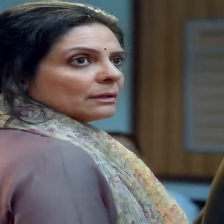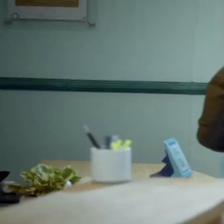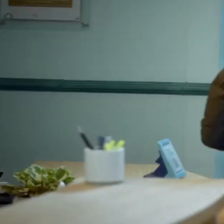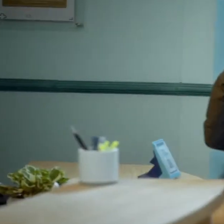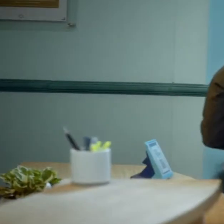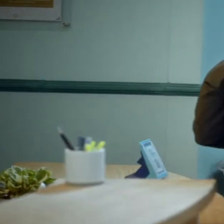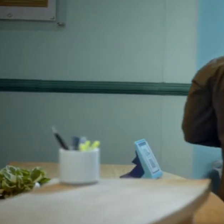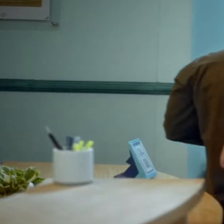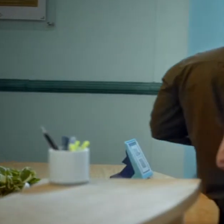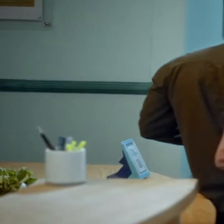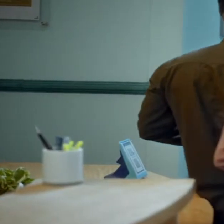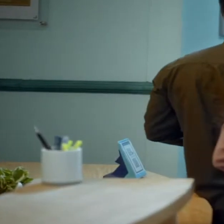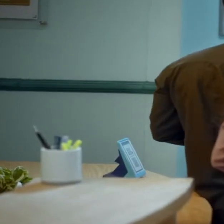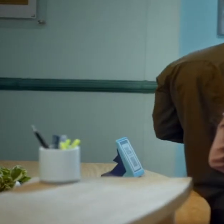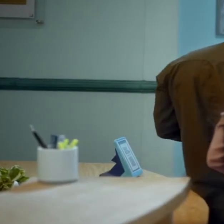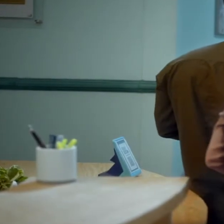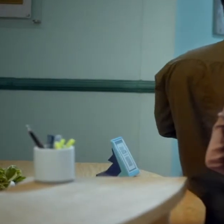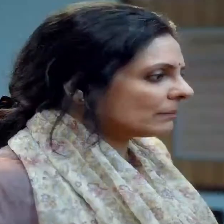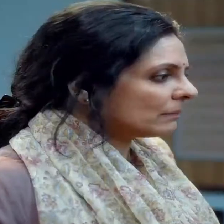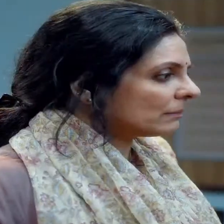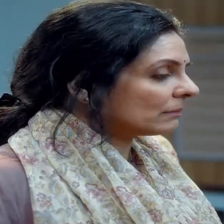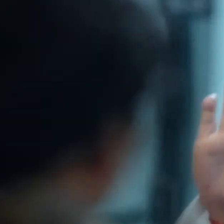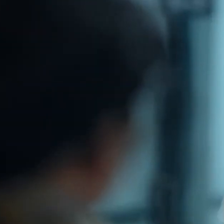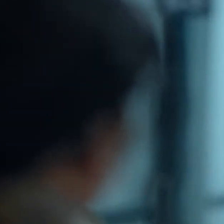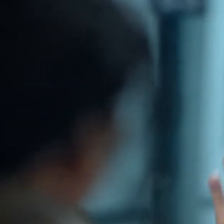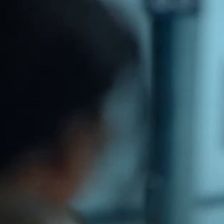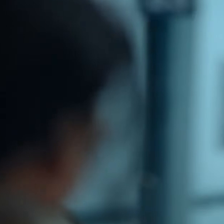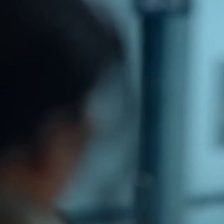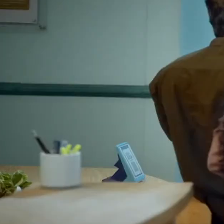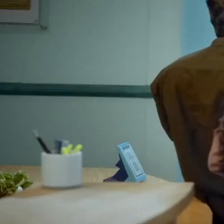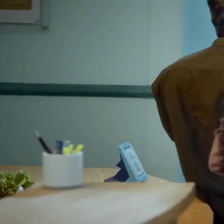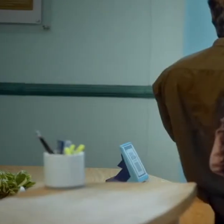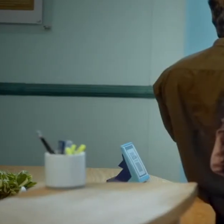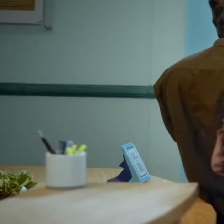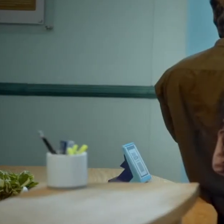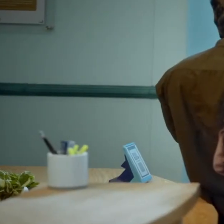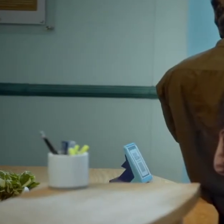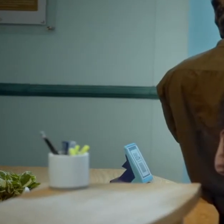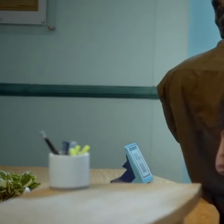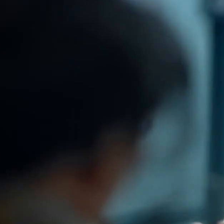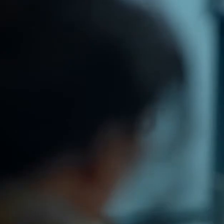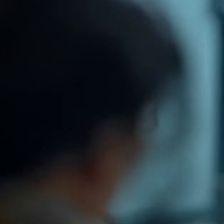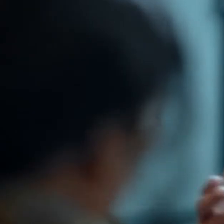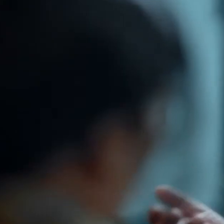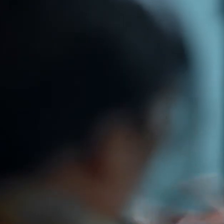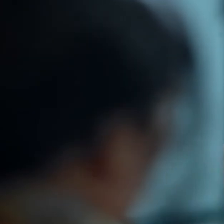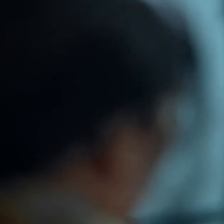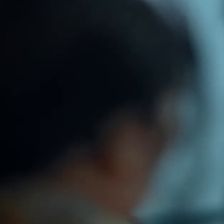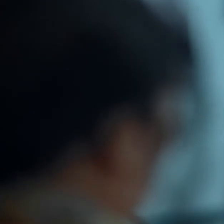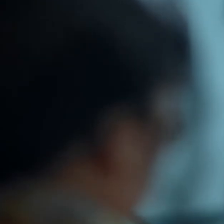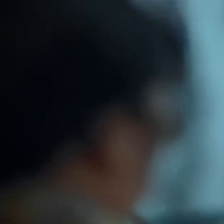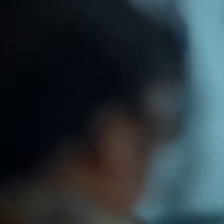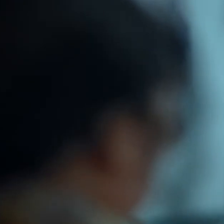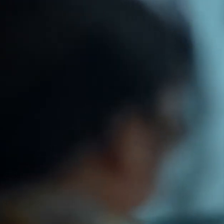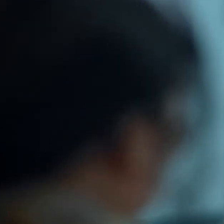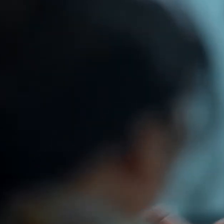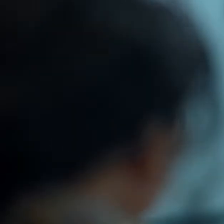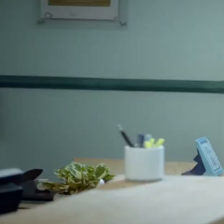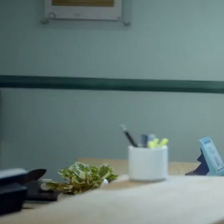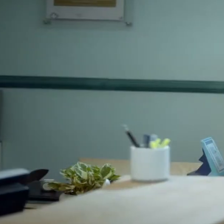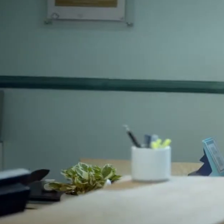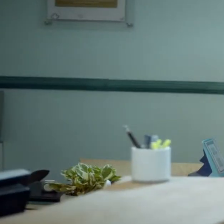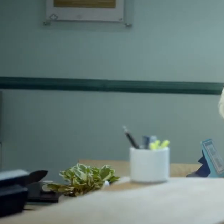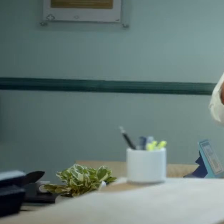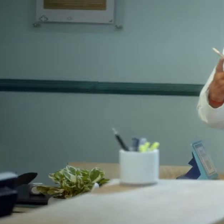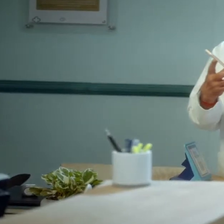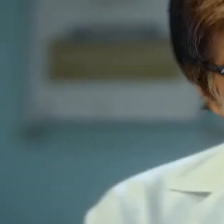है डिजिटल पेमेंट का आसान सा डोज। लेकिन अरे घबराइए मत, सावधानी के साथ करेंगे तो कोई साइड इफेक्ट भी नहीं होगा। फोन लाइए